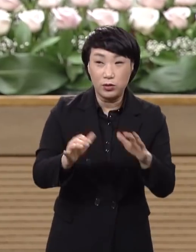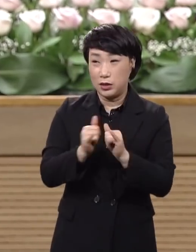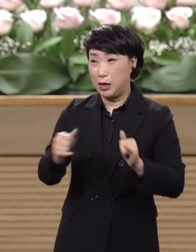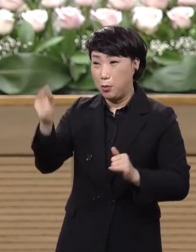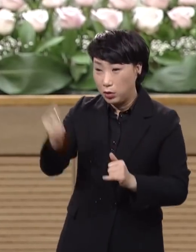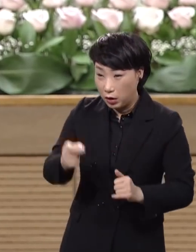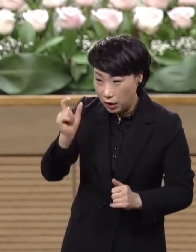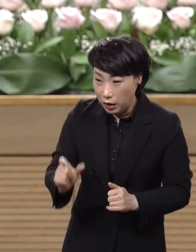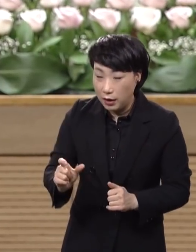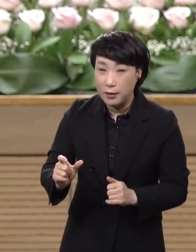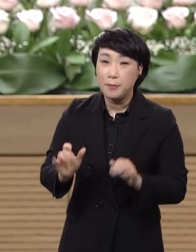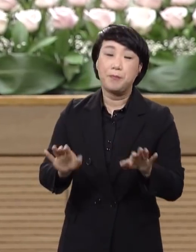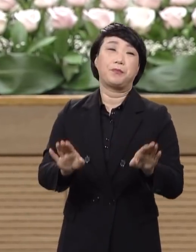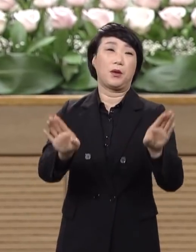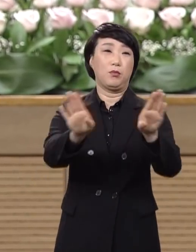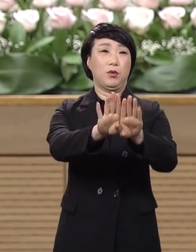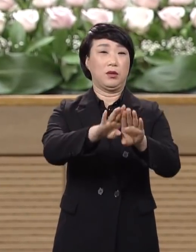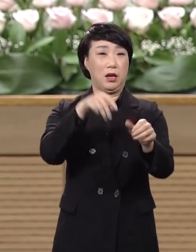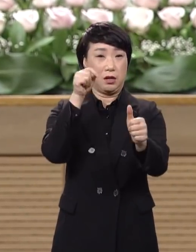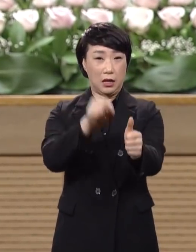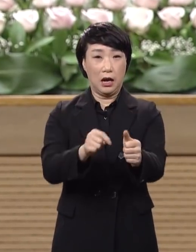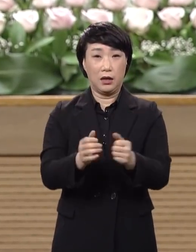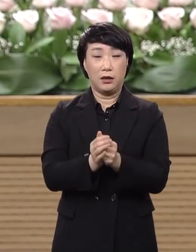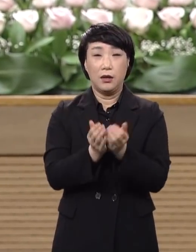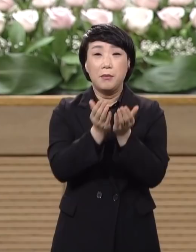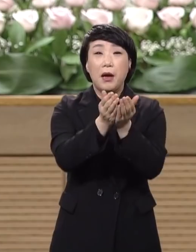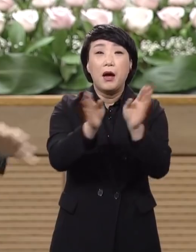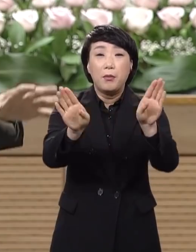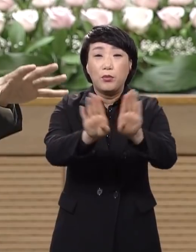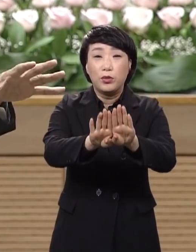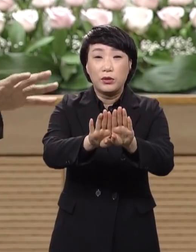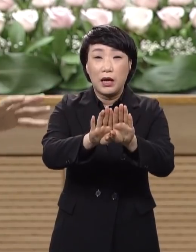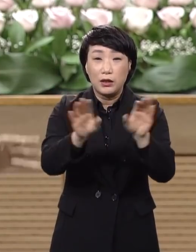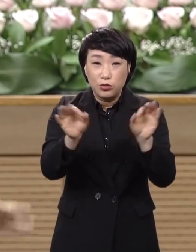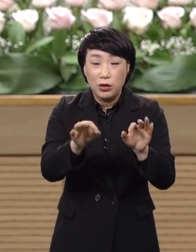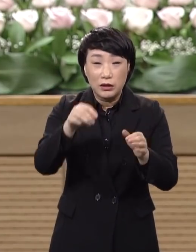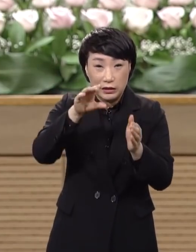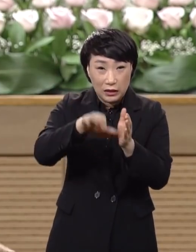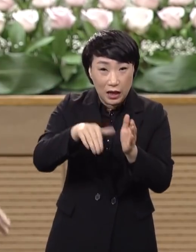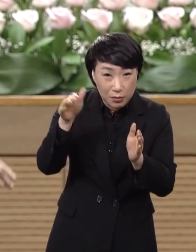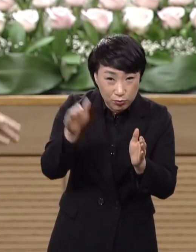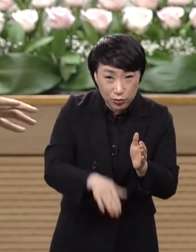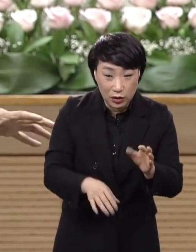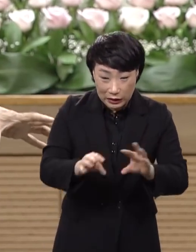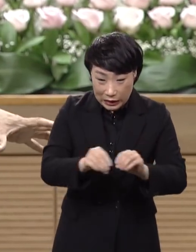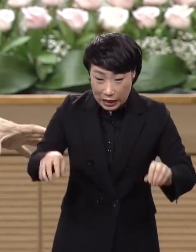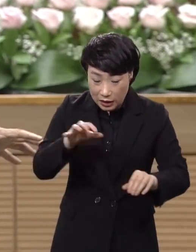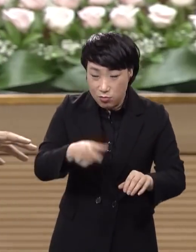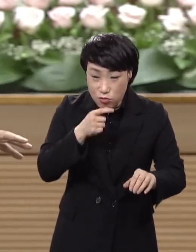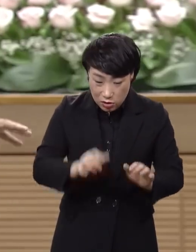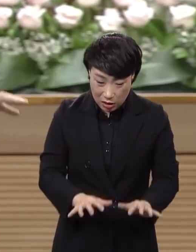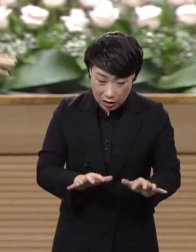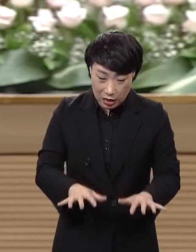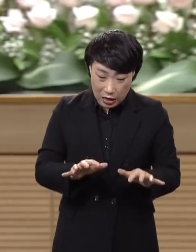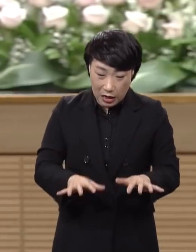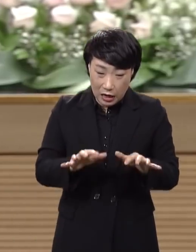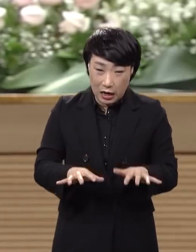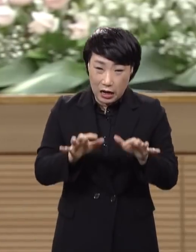탑니다. 방주문 닫아라. 닫는 순간에 그때부터 땅에서는 창수가